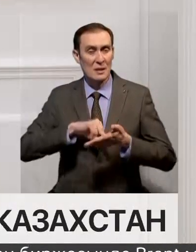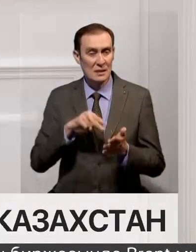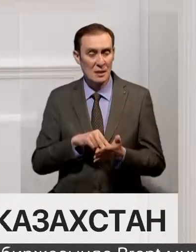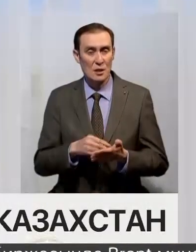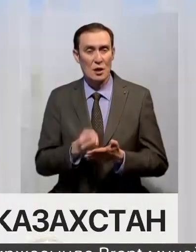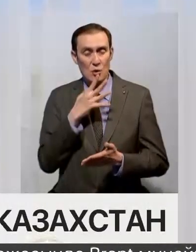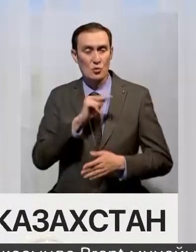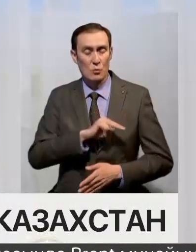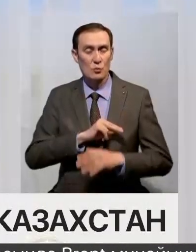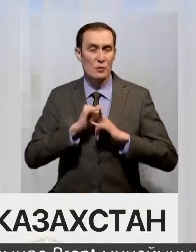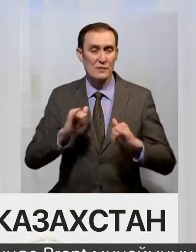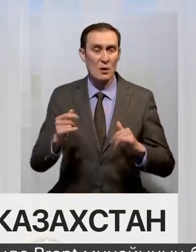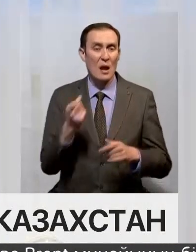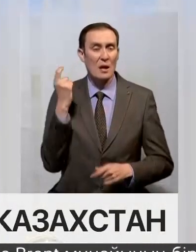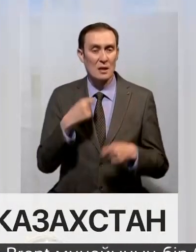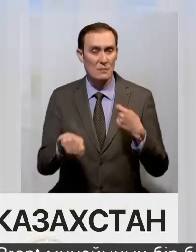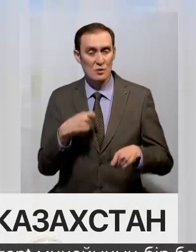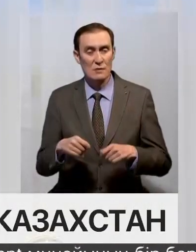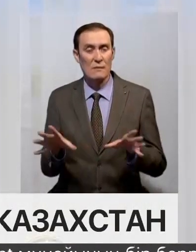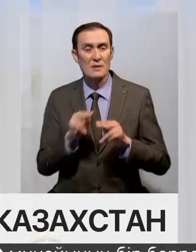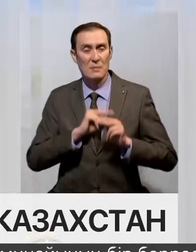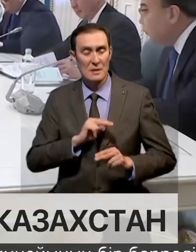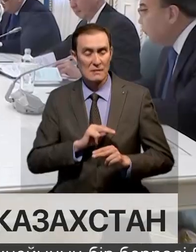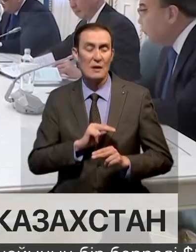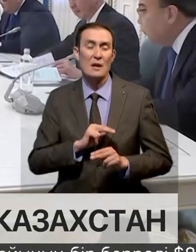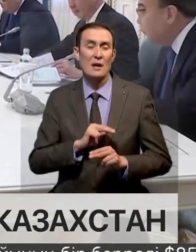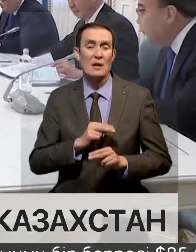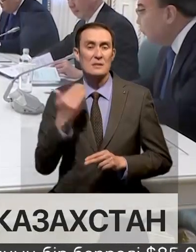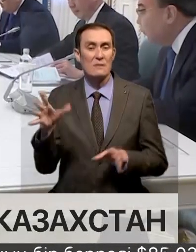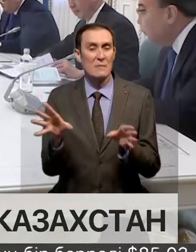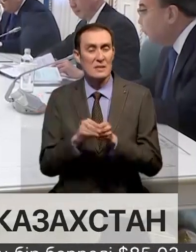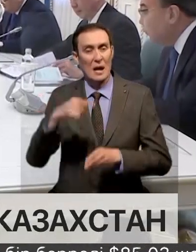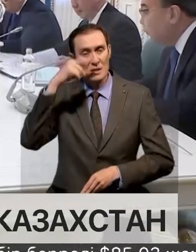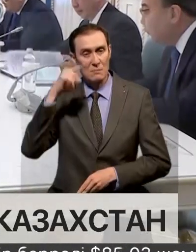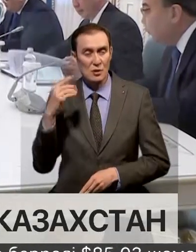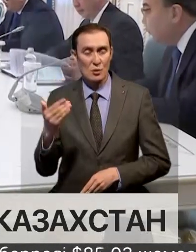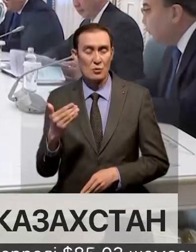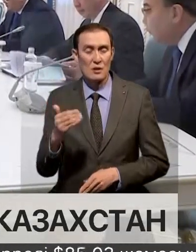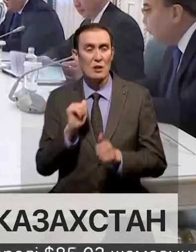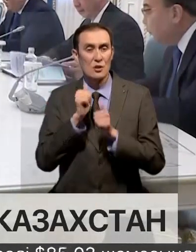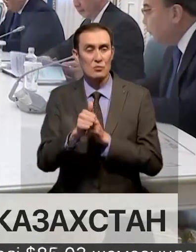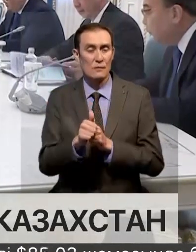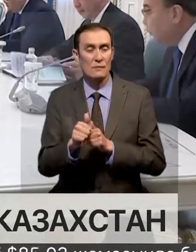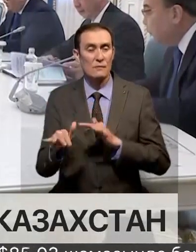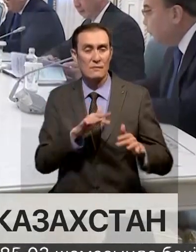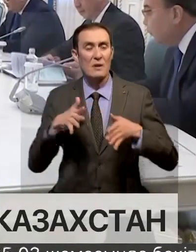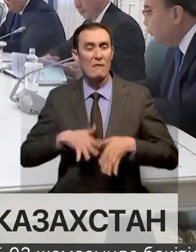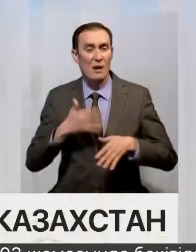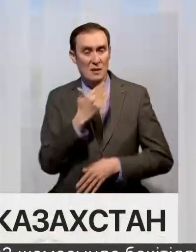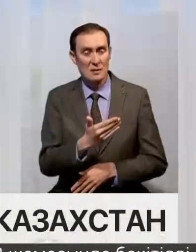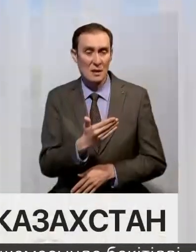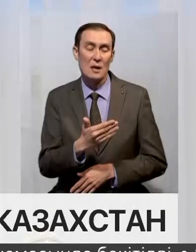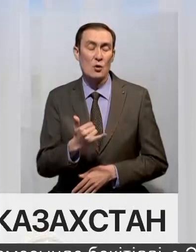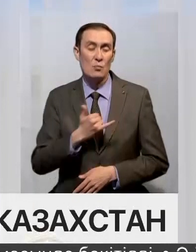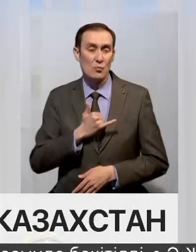работу по развитию экономического взаимодействия, сотрудничества с Азербайджаном, который играет лидирующую роль в Закавказском регионе.